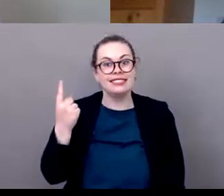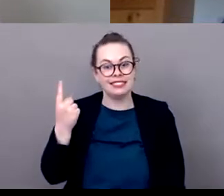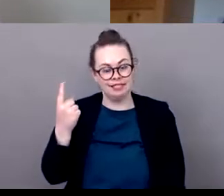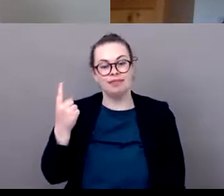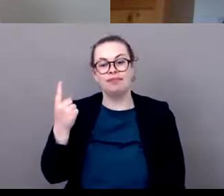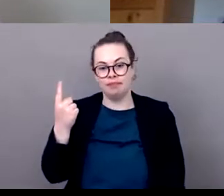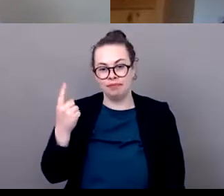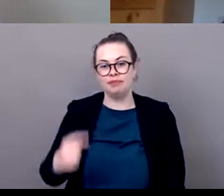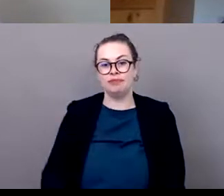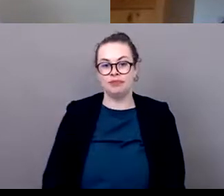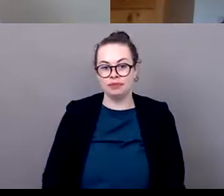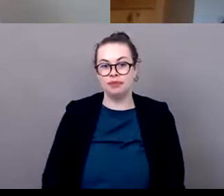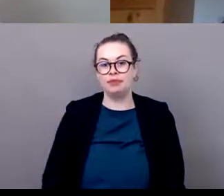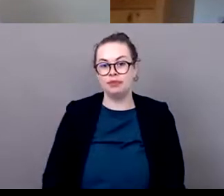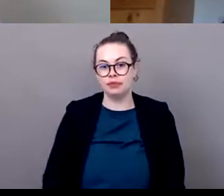soit lancé.